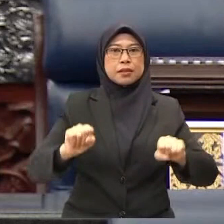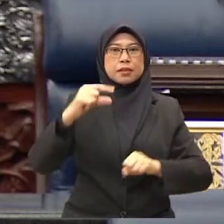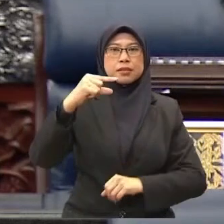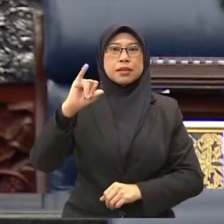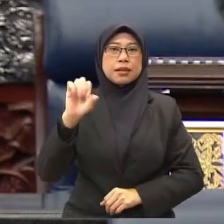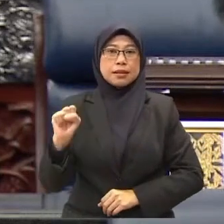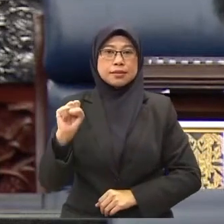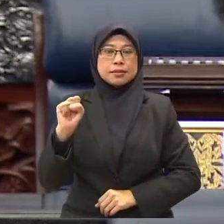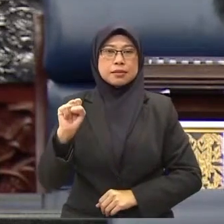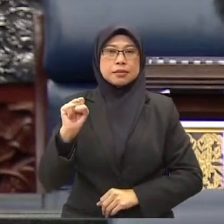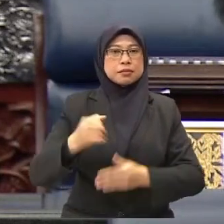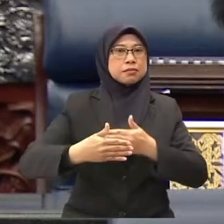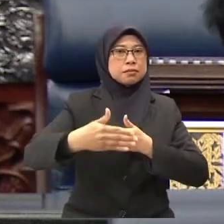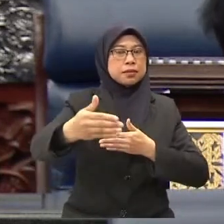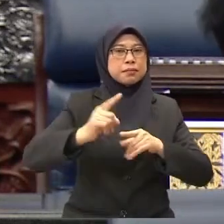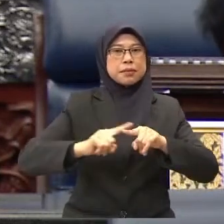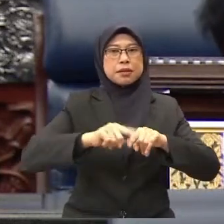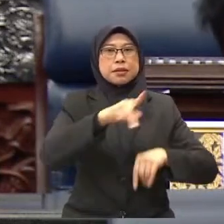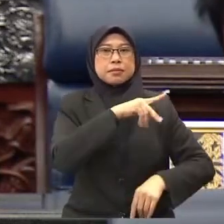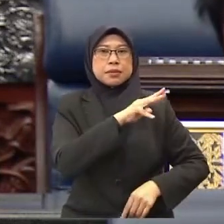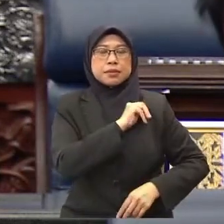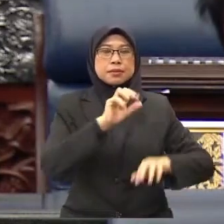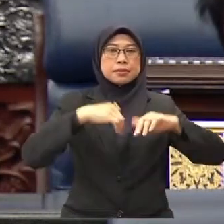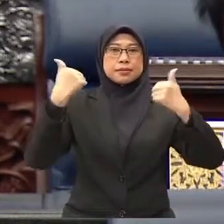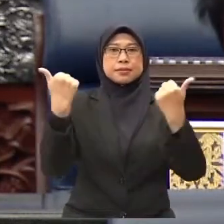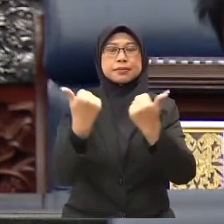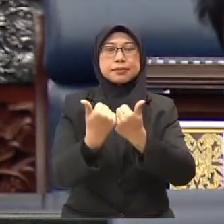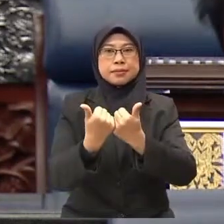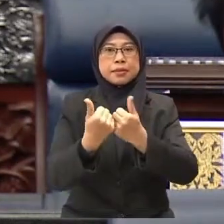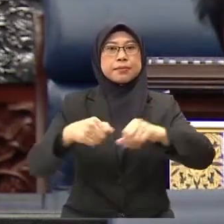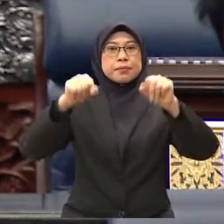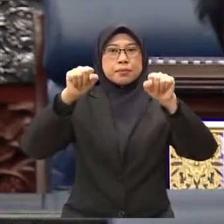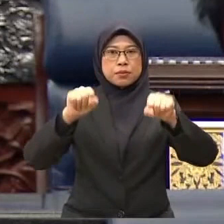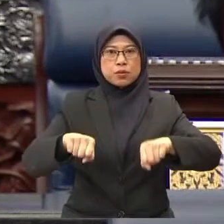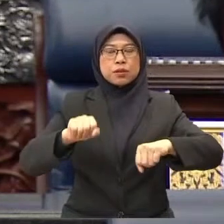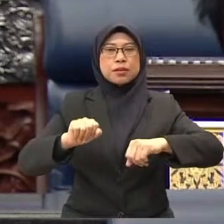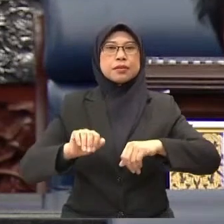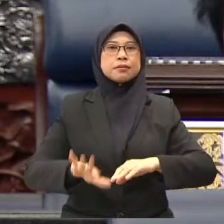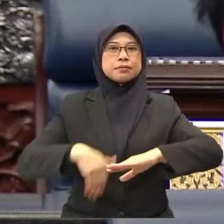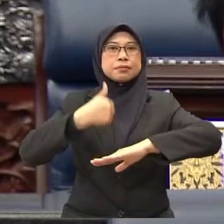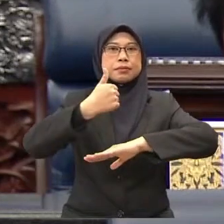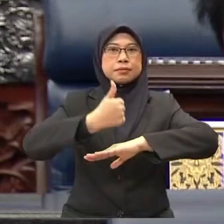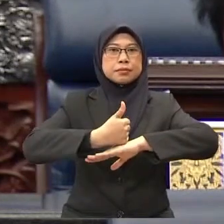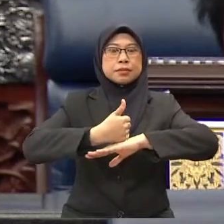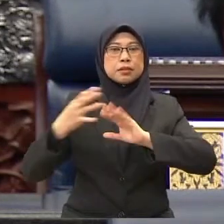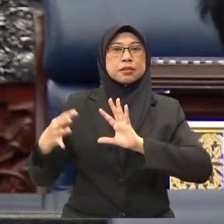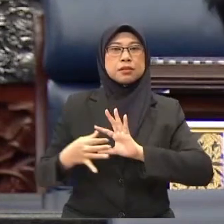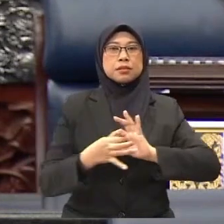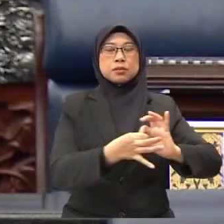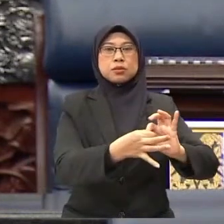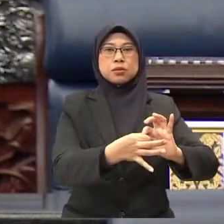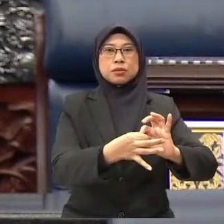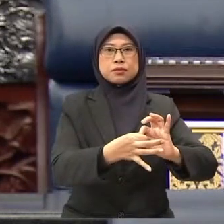GIS, merentasi pelbagai kementerian dan agensi yang berupaya untuk mewujudkan Joint Common